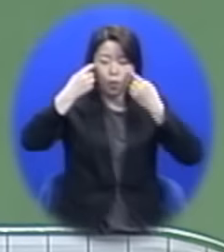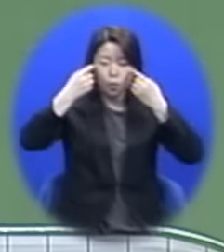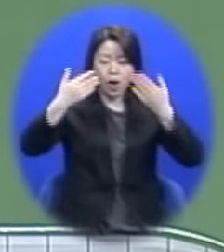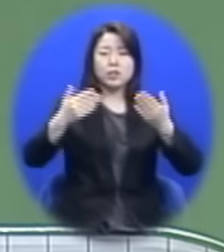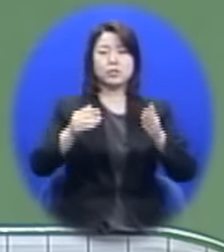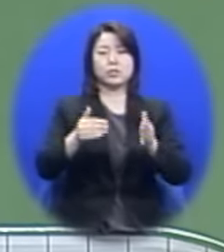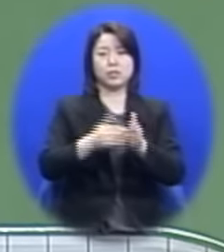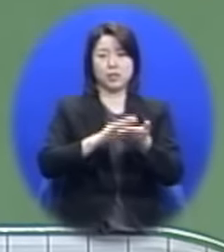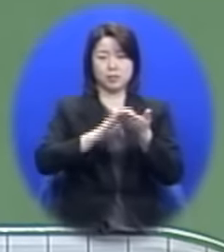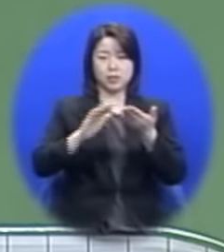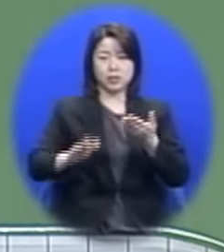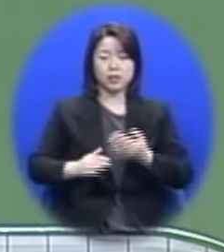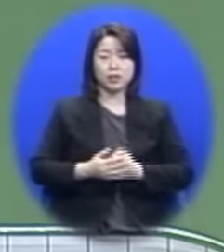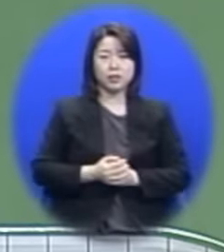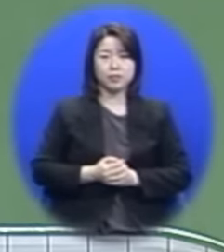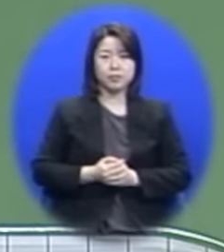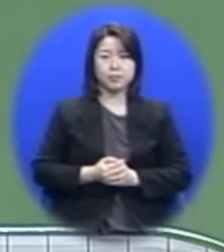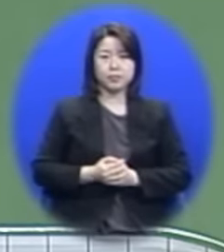않습니까?